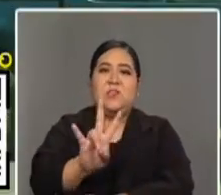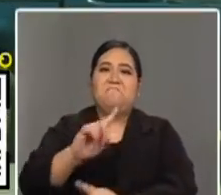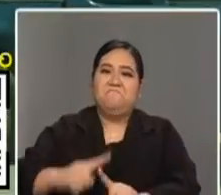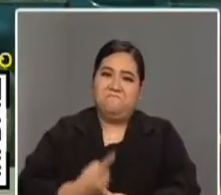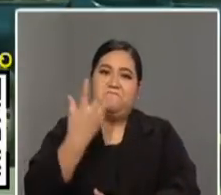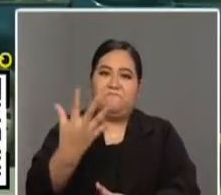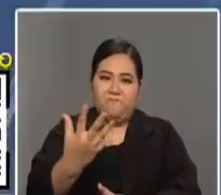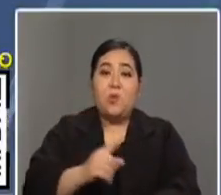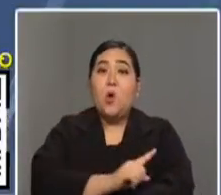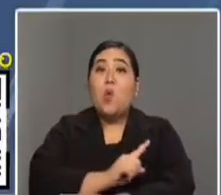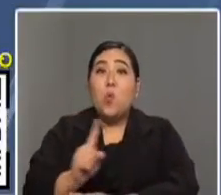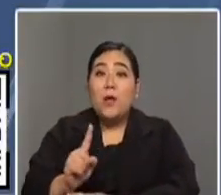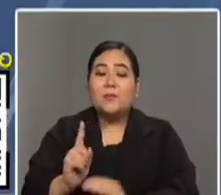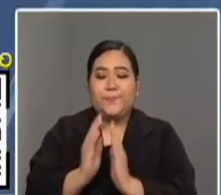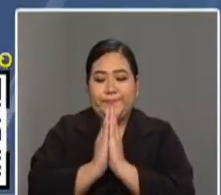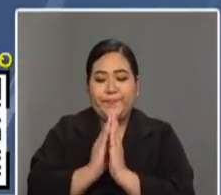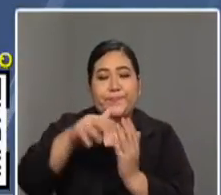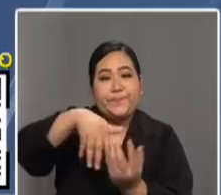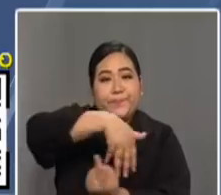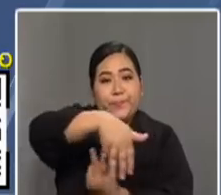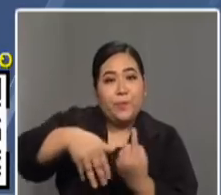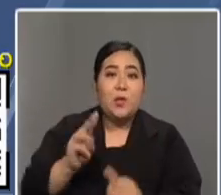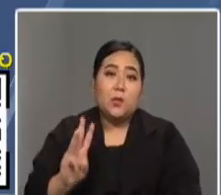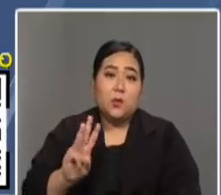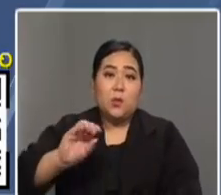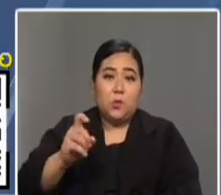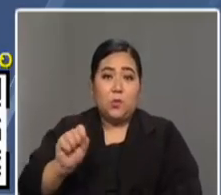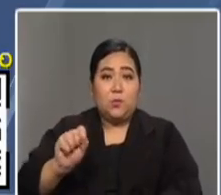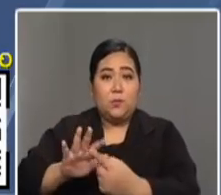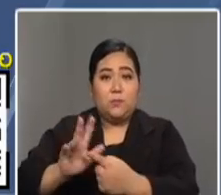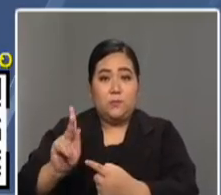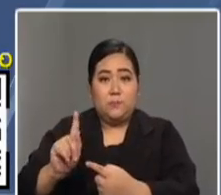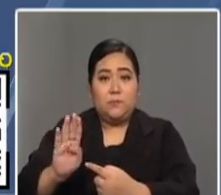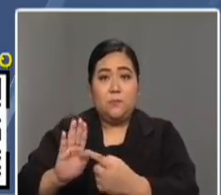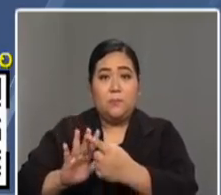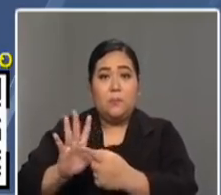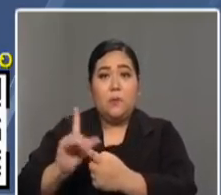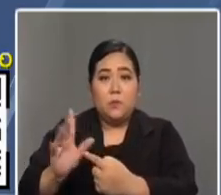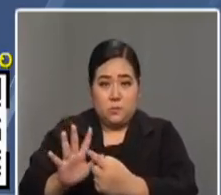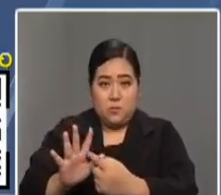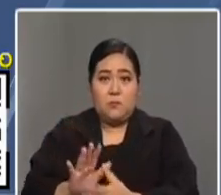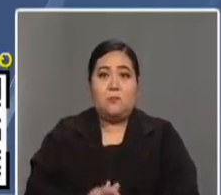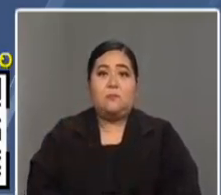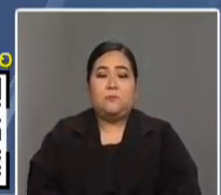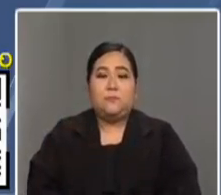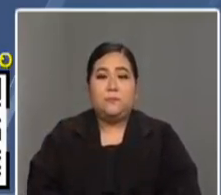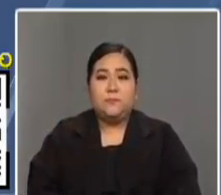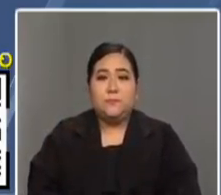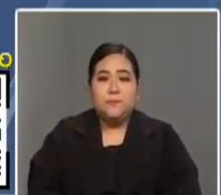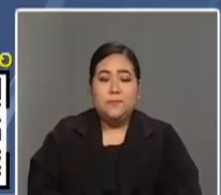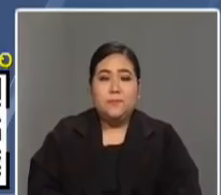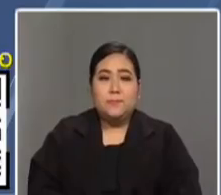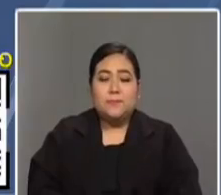วันวิสาขบูชาลงมือปลูกป่ากันในวันวิสาขะเลยค่ะส่วนเรื่องอื่นๆนะคะมีข้อเสนอจ